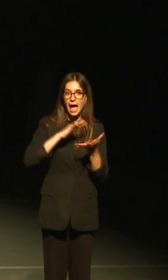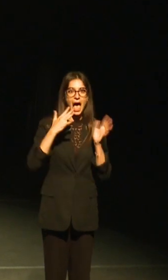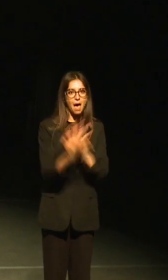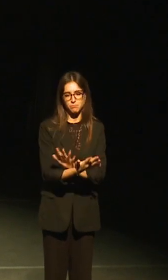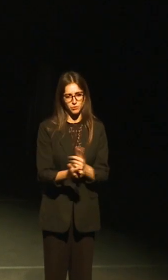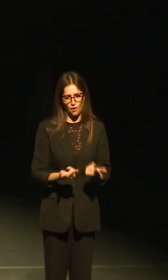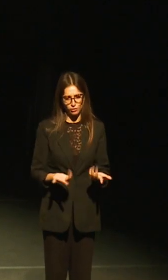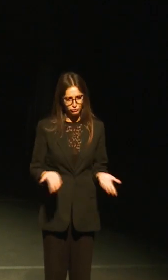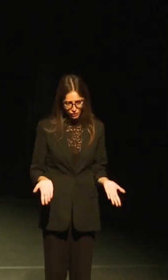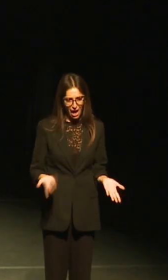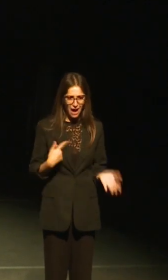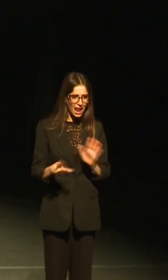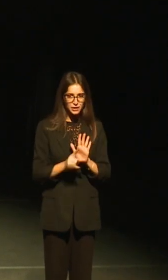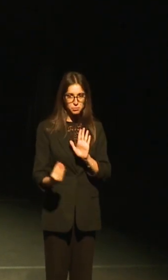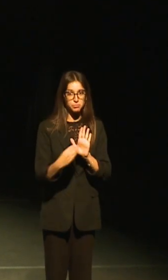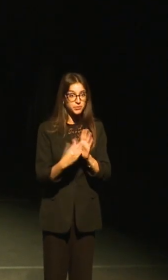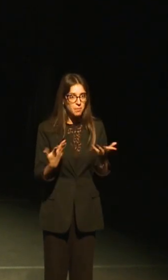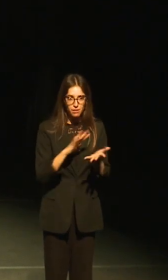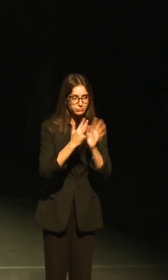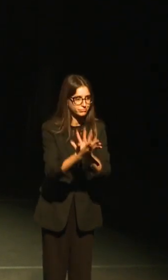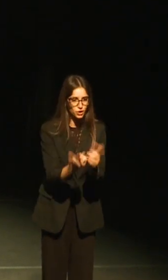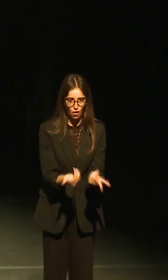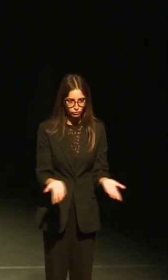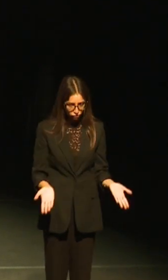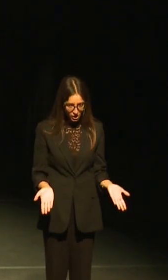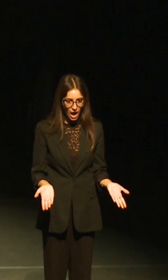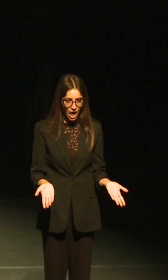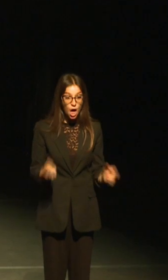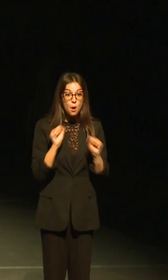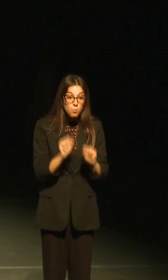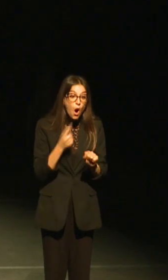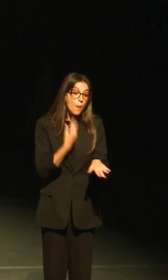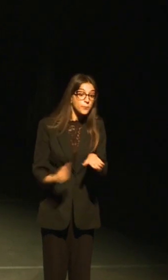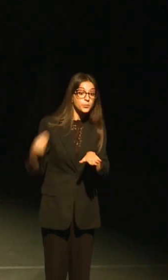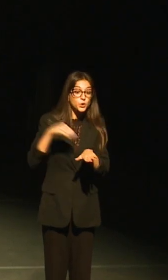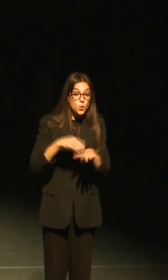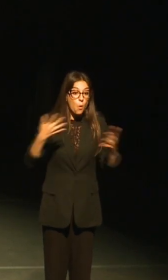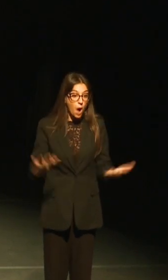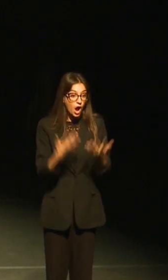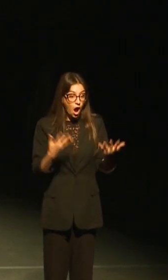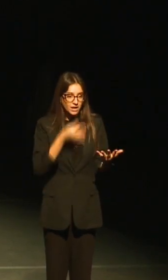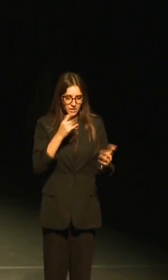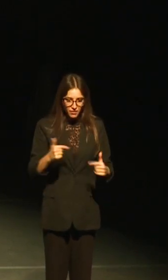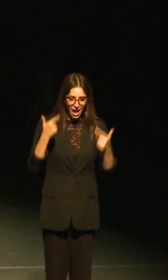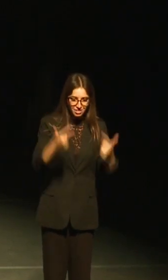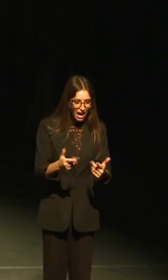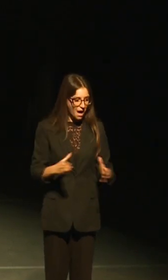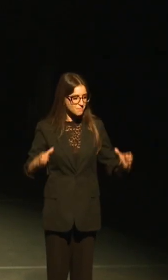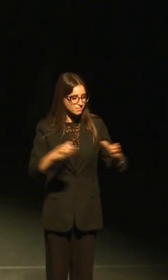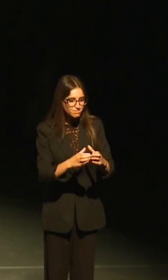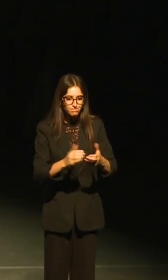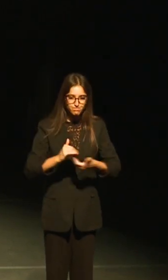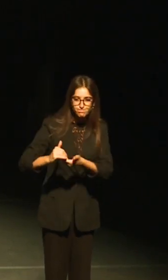regione civi non ha disgregato alcunché Anzi ha aggregato e ha creato inclusione Rispetto perché la cosa bella